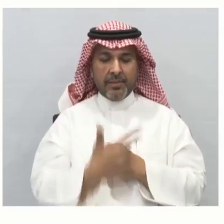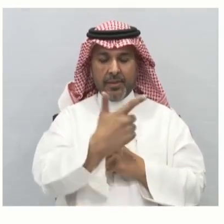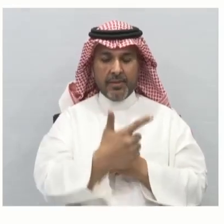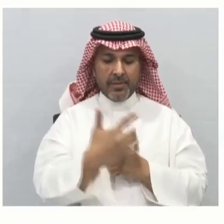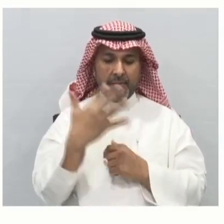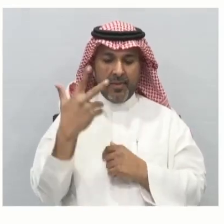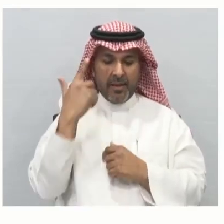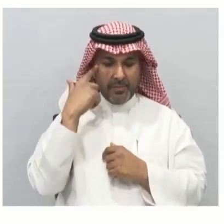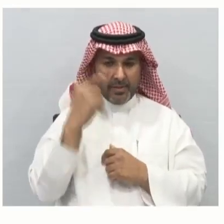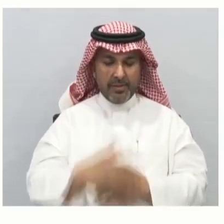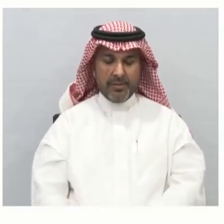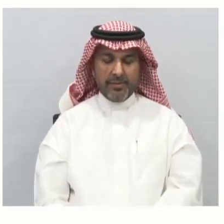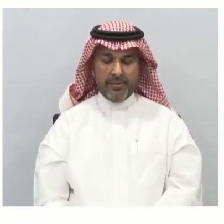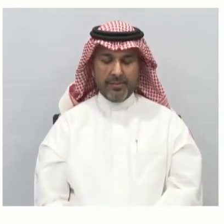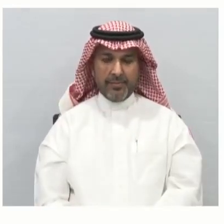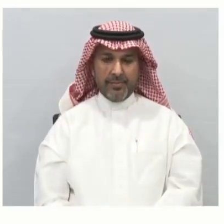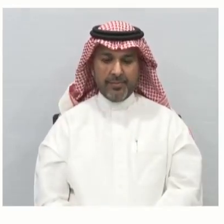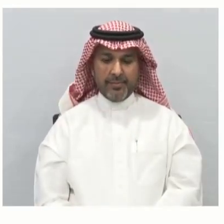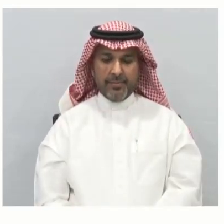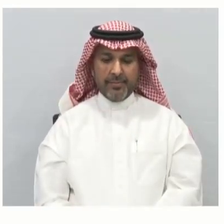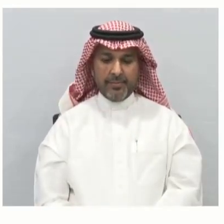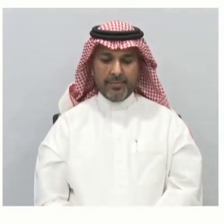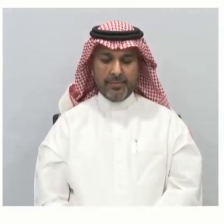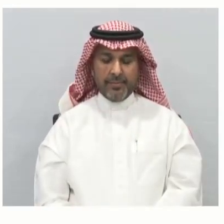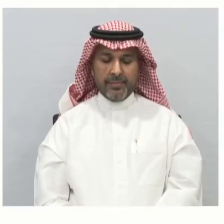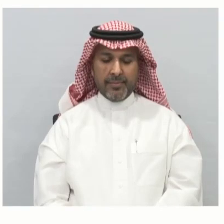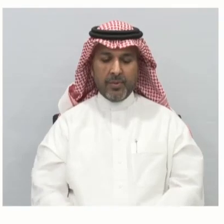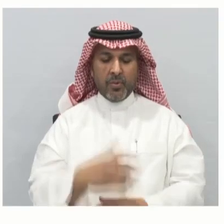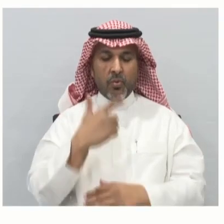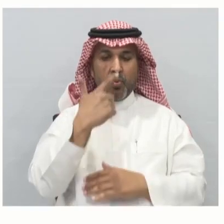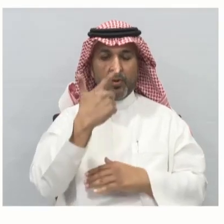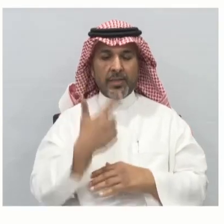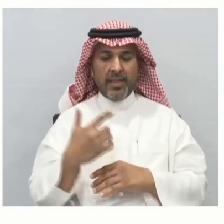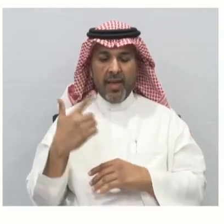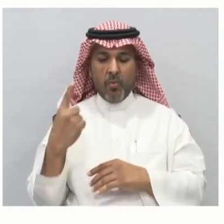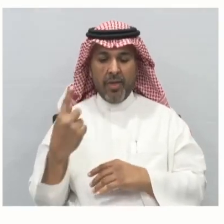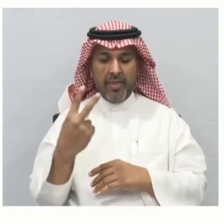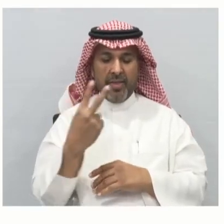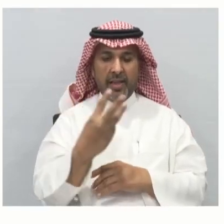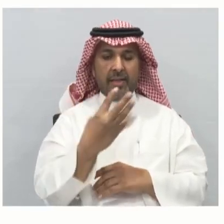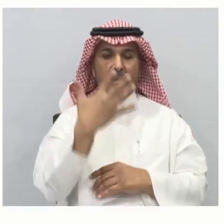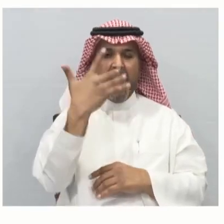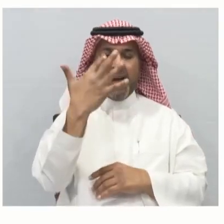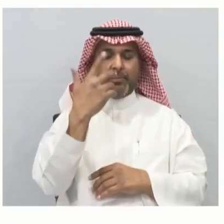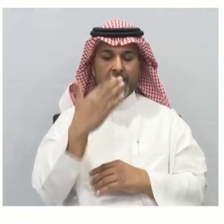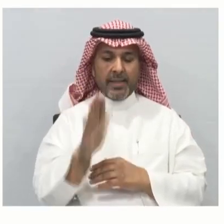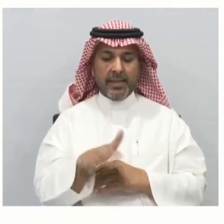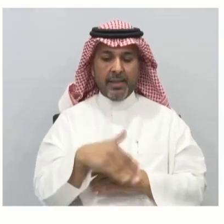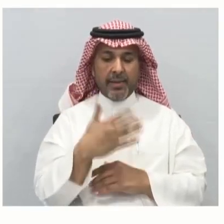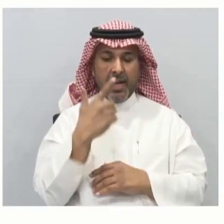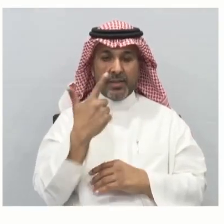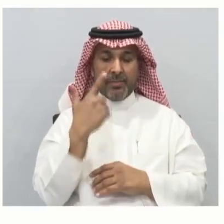وكذلك الرابع اخذته سبعه اجزاء كامله وكذلك الخامس اخذت سبعه اجزاء كامله فعبرت عنه